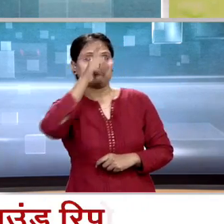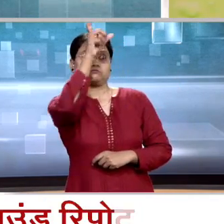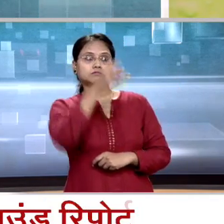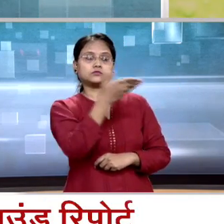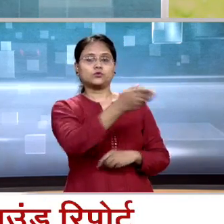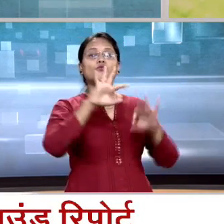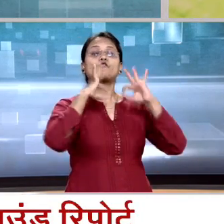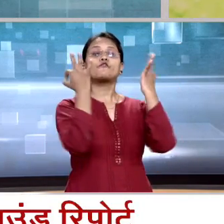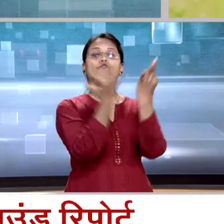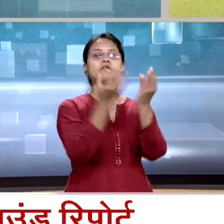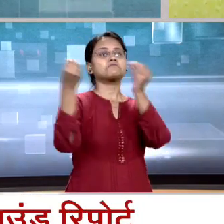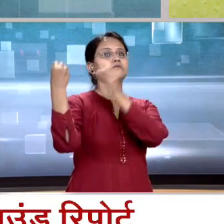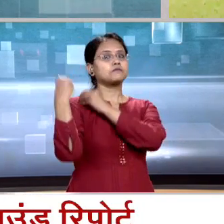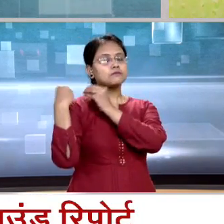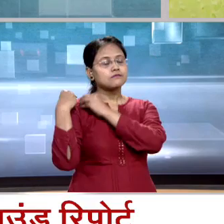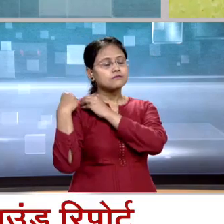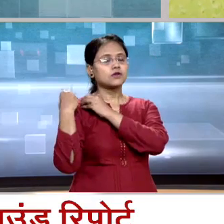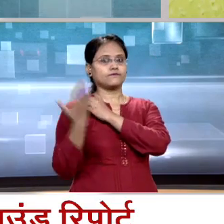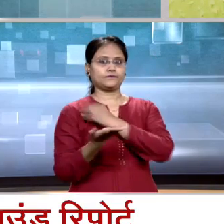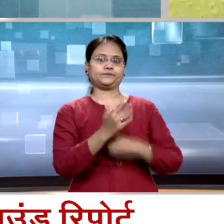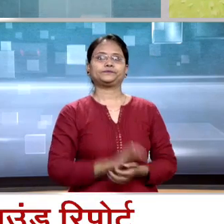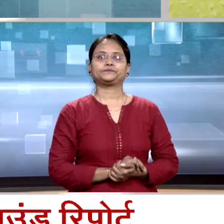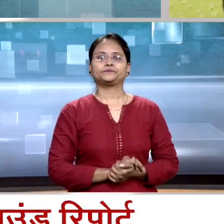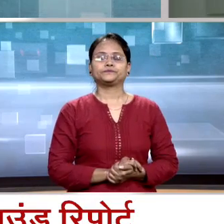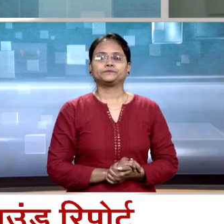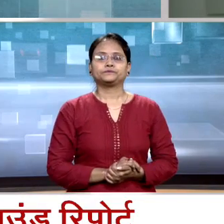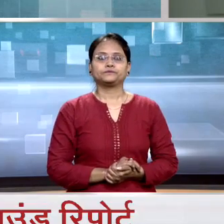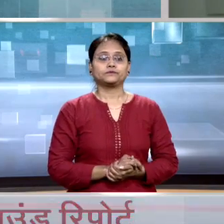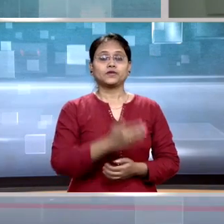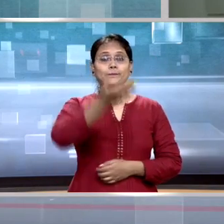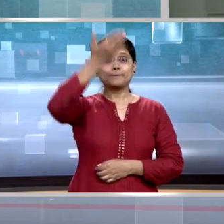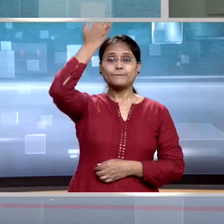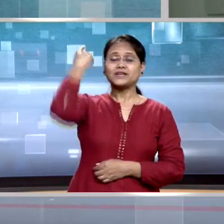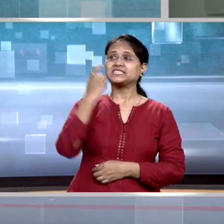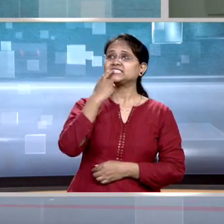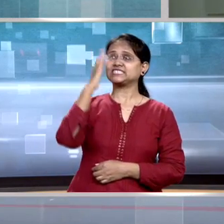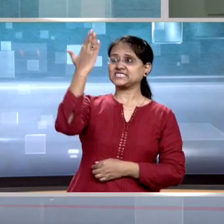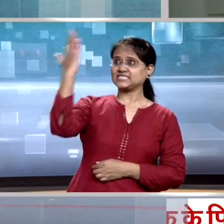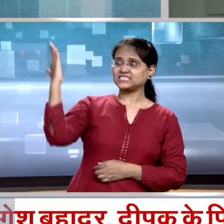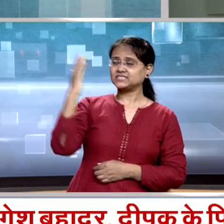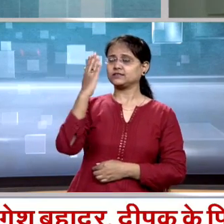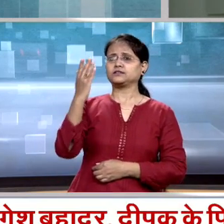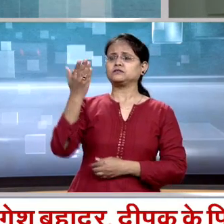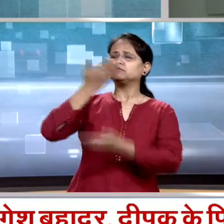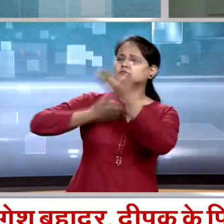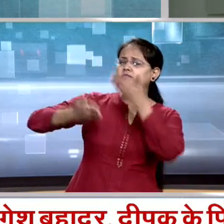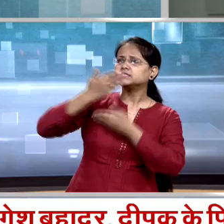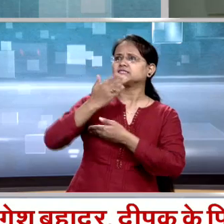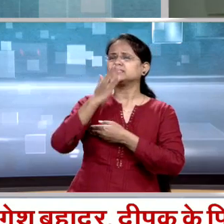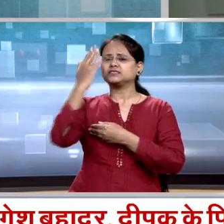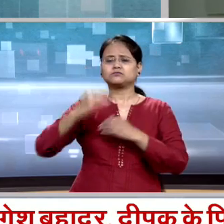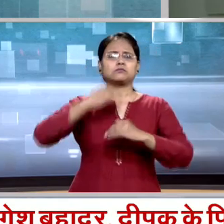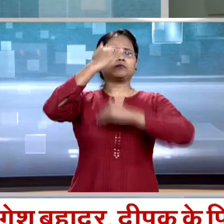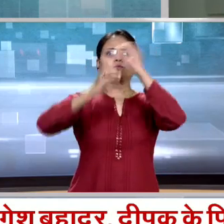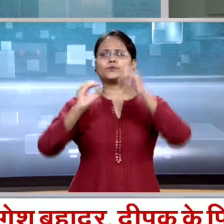अपनी पारिवारिक जिम्मेदारी को बखूबी निभाते हैं। पहले शीशे से सिखाते थे, शीशा लगा करके। उस समय तक तो ये डेवलपमेंट नहीं